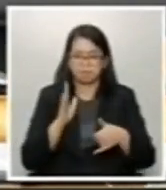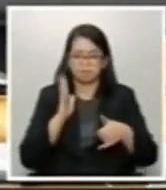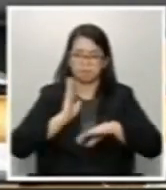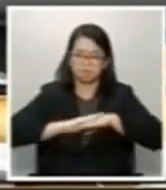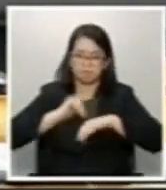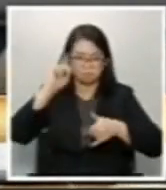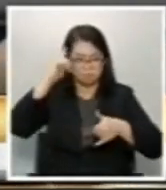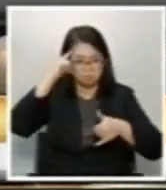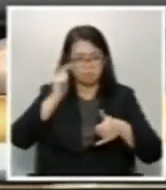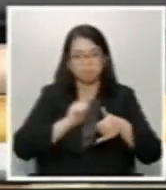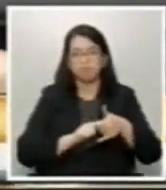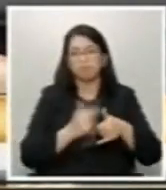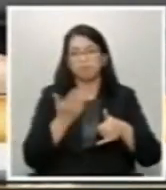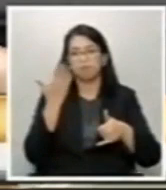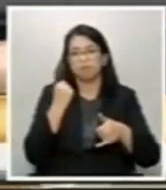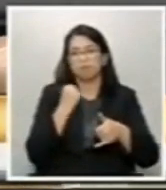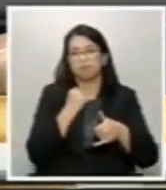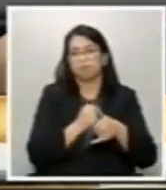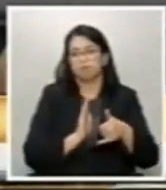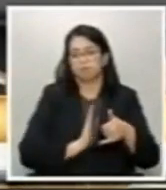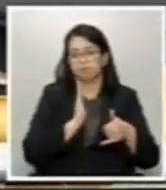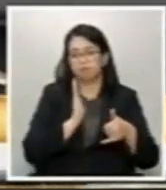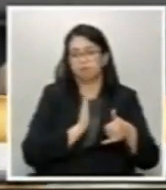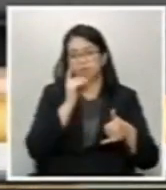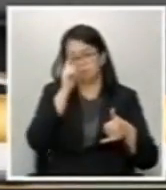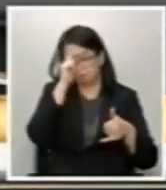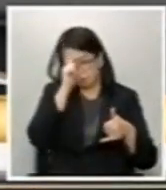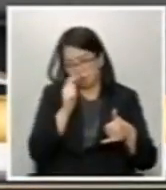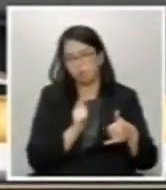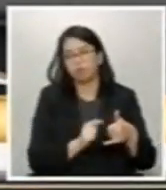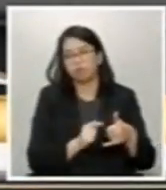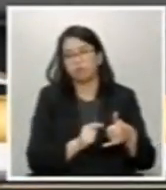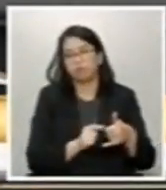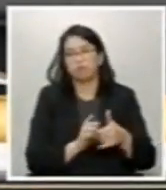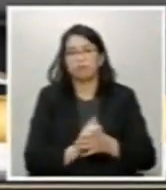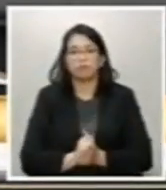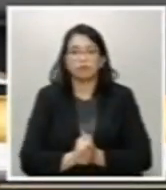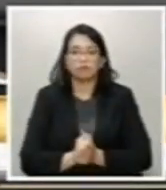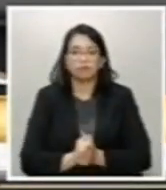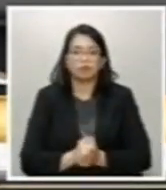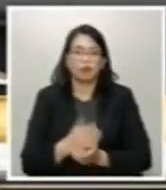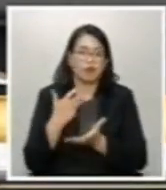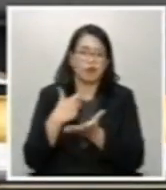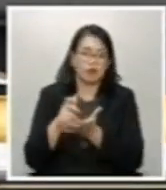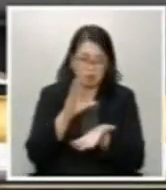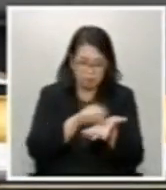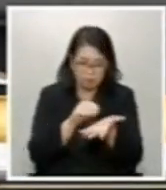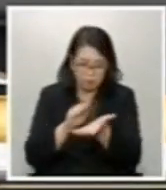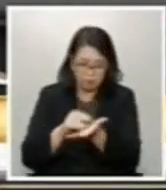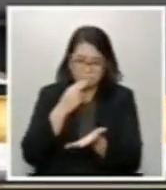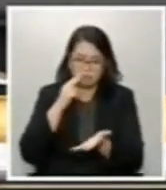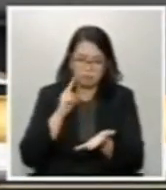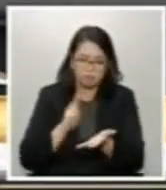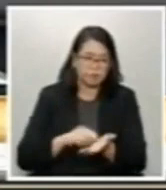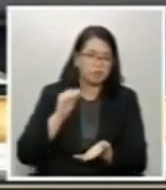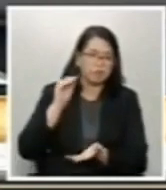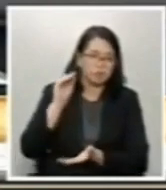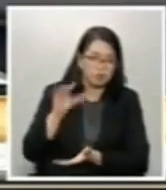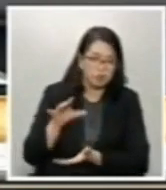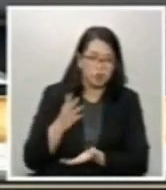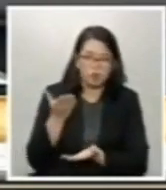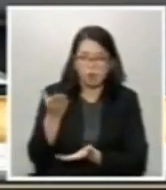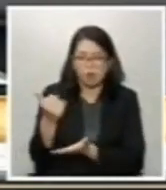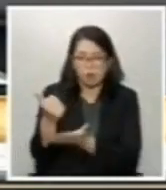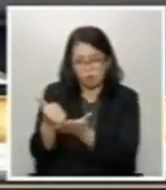ซึ่งเป็นราษฎรอาวุโสและพี่น้องประชาชนในตำบลคลองหินได้ทำหนังสือร้องเรียนขอพระราชท